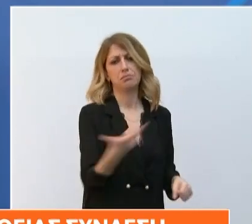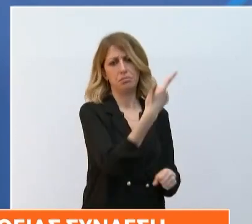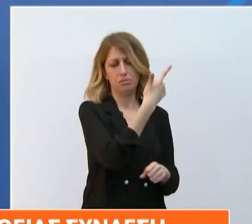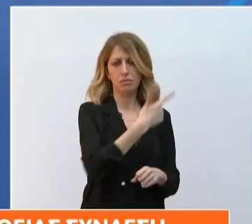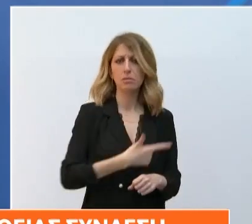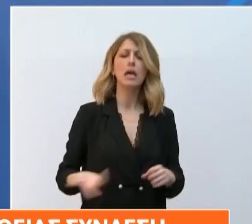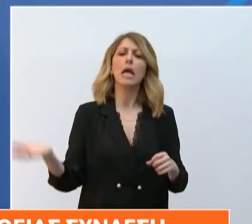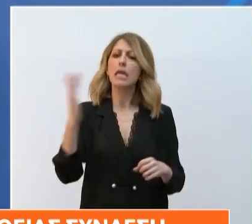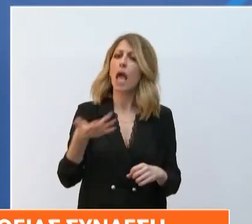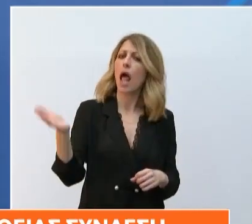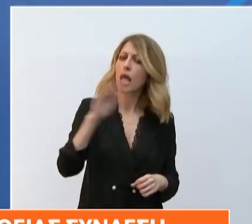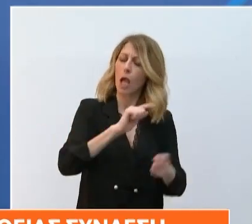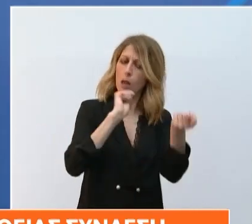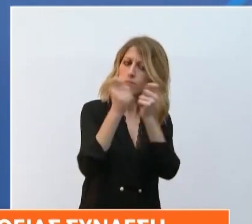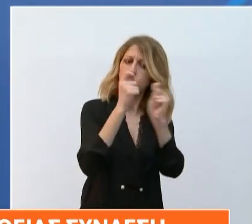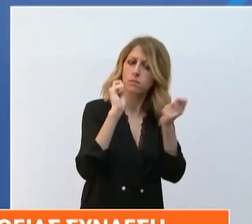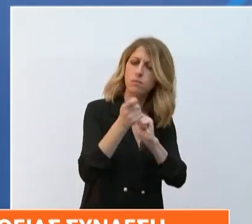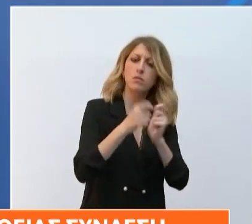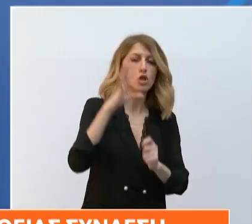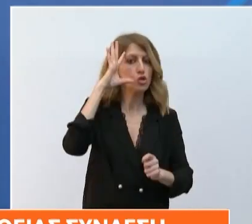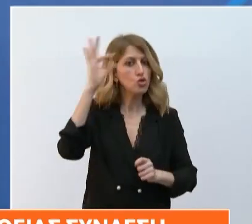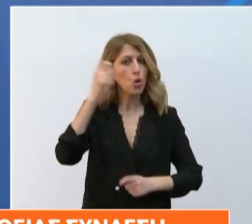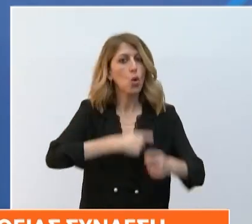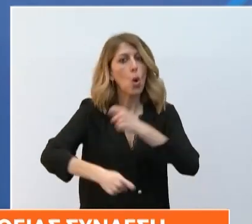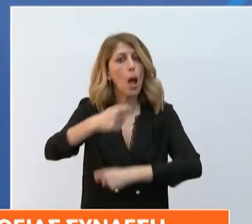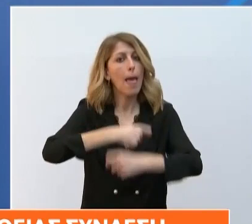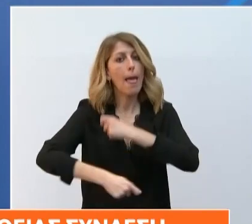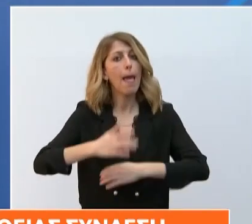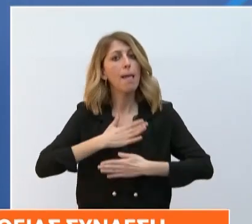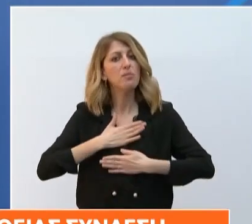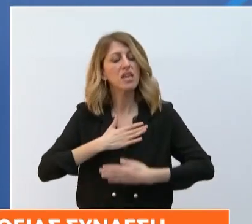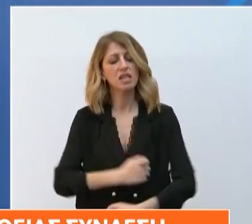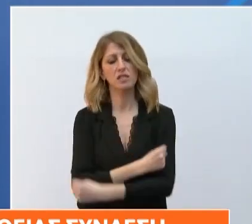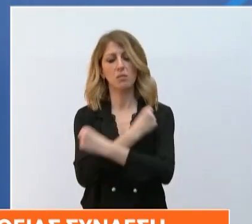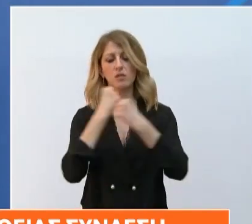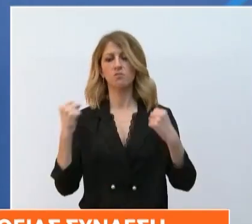τελικά βοηθούν την ανταγωνιστικότητα των επιχειρήσεών μας και φροντίζουν ώστε οι